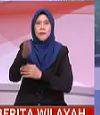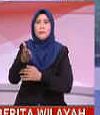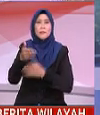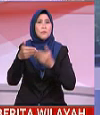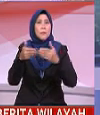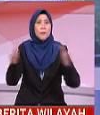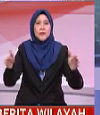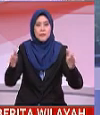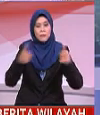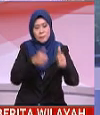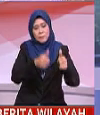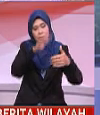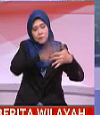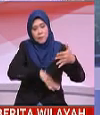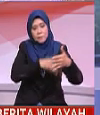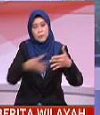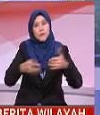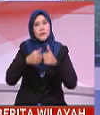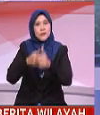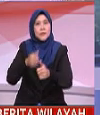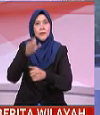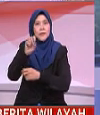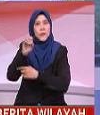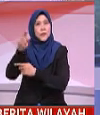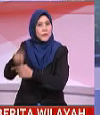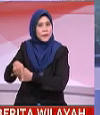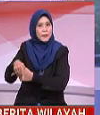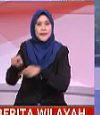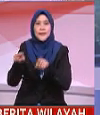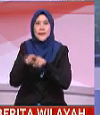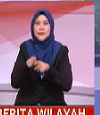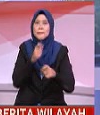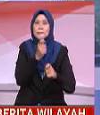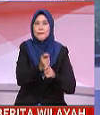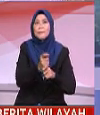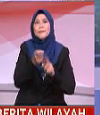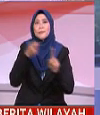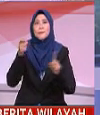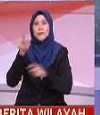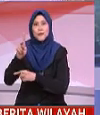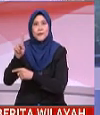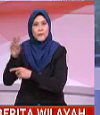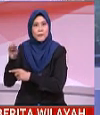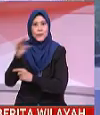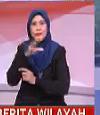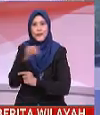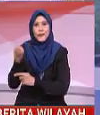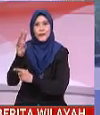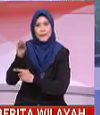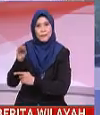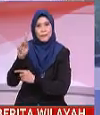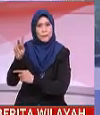seperti yang dijadualkan dengan pematuhan SOP seperti mana ditetapkan KKM dan MKN.